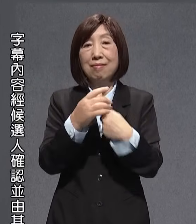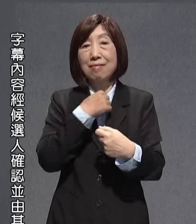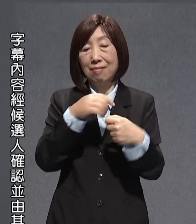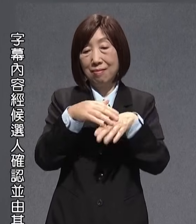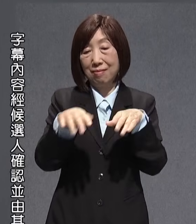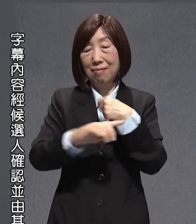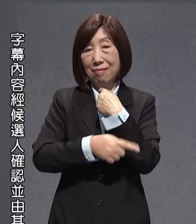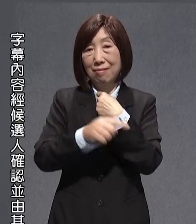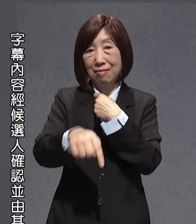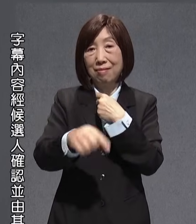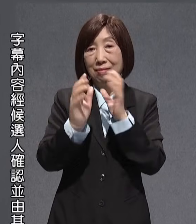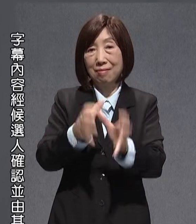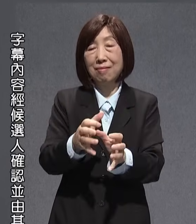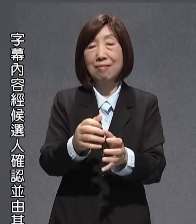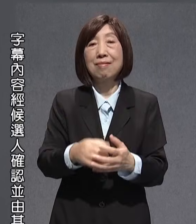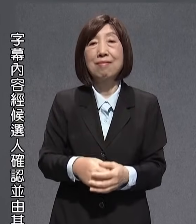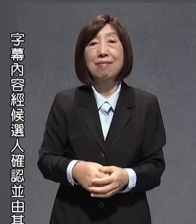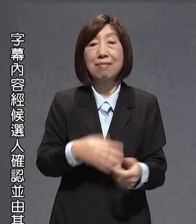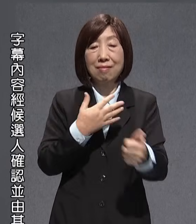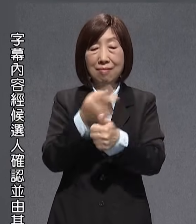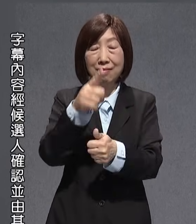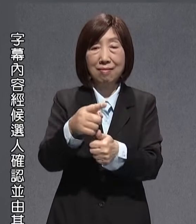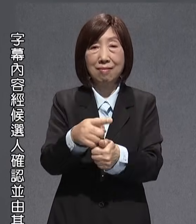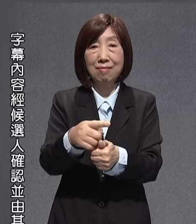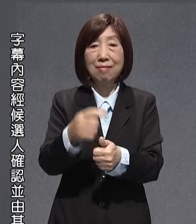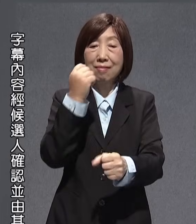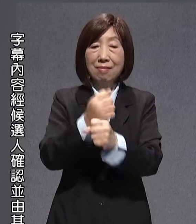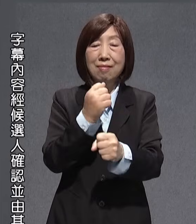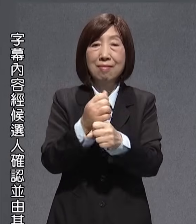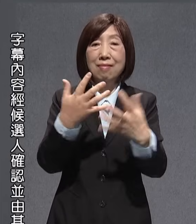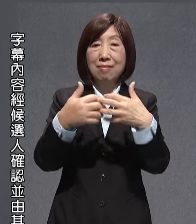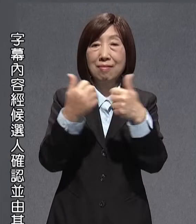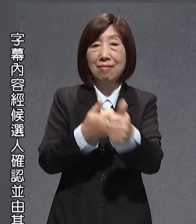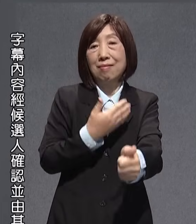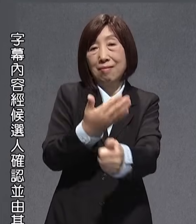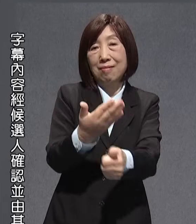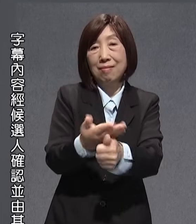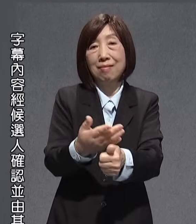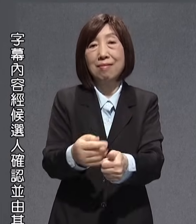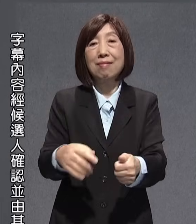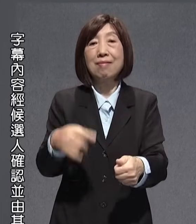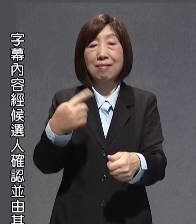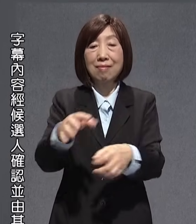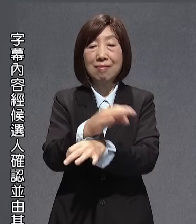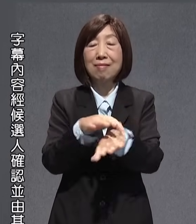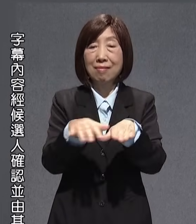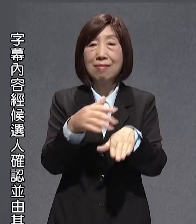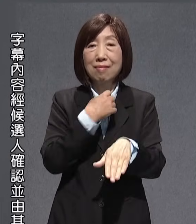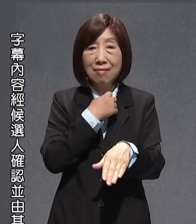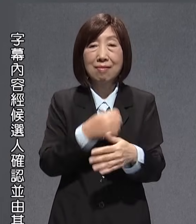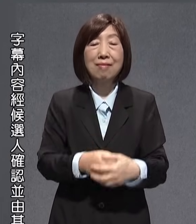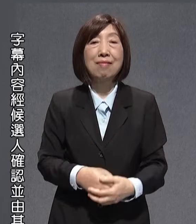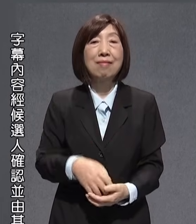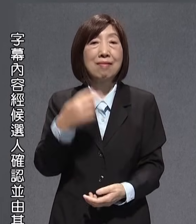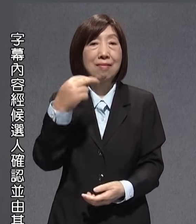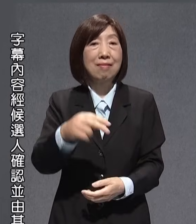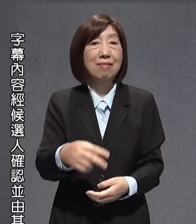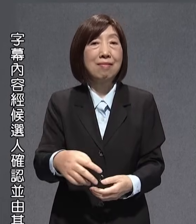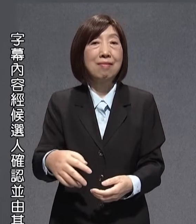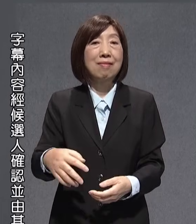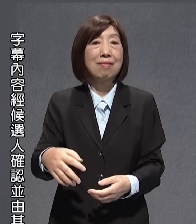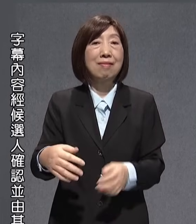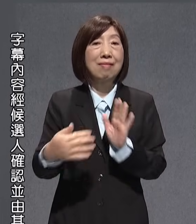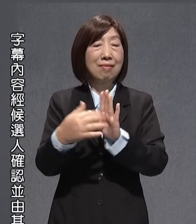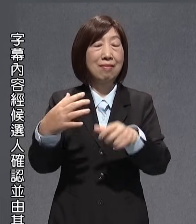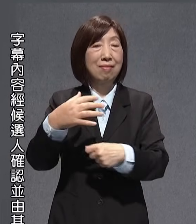提供台湾稳定的就业和经济安全。在充分避险机制下，积极争